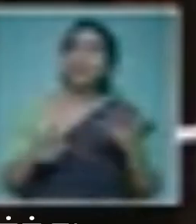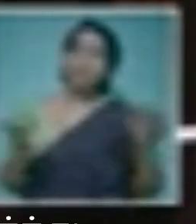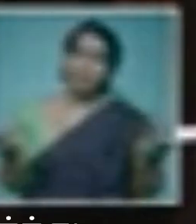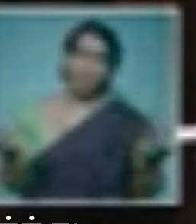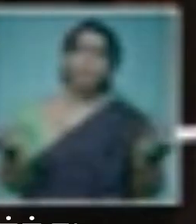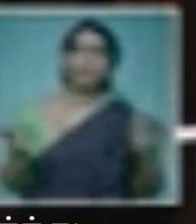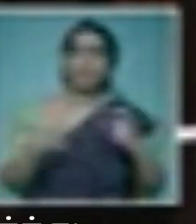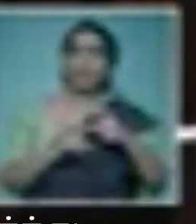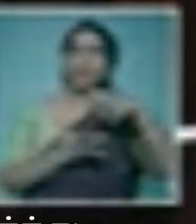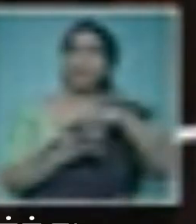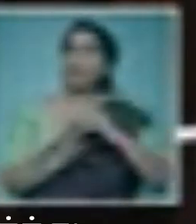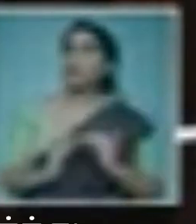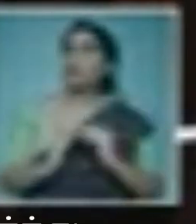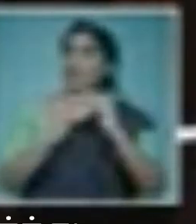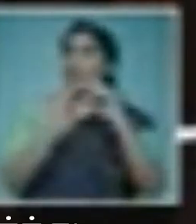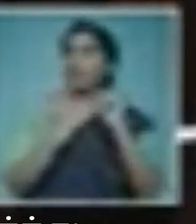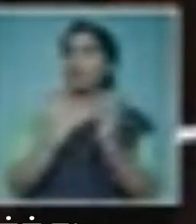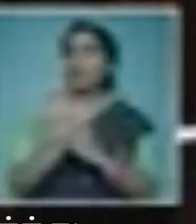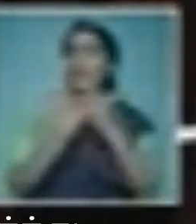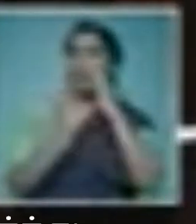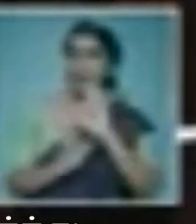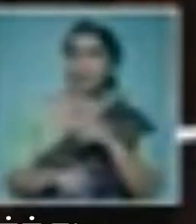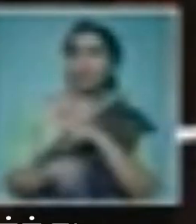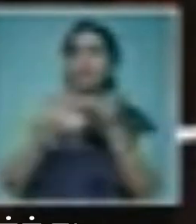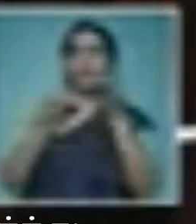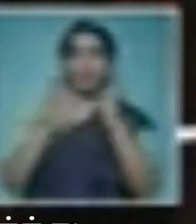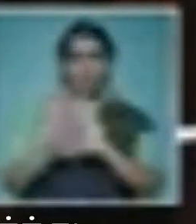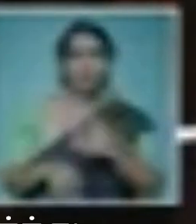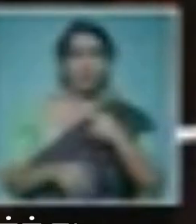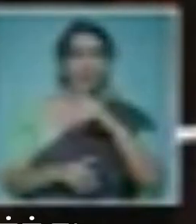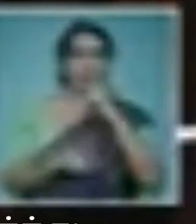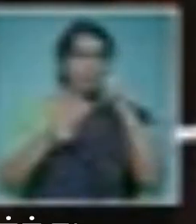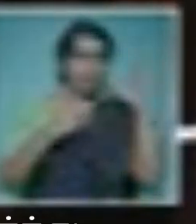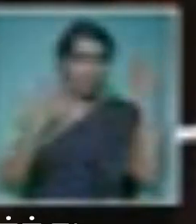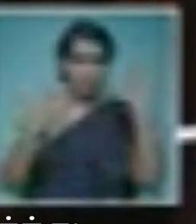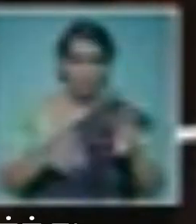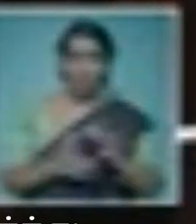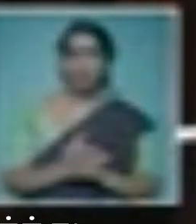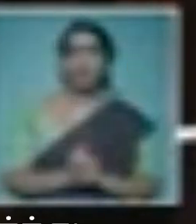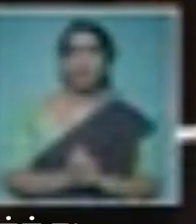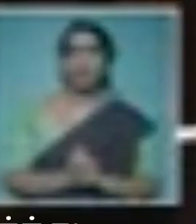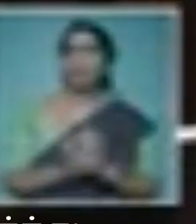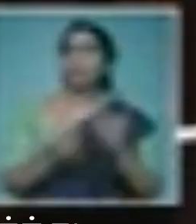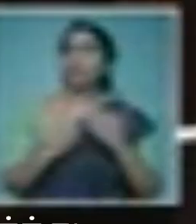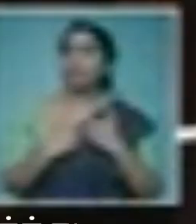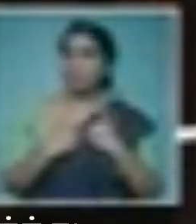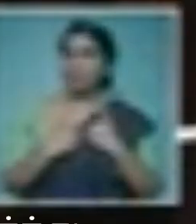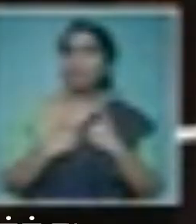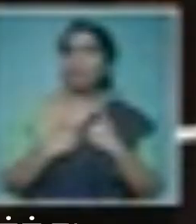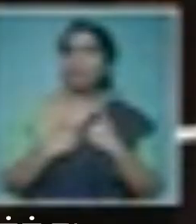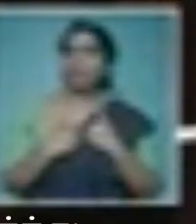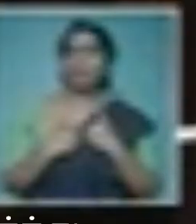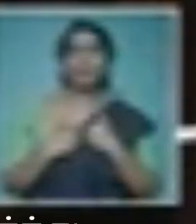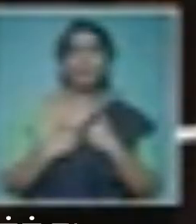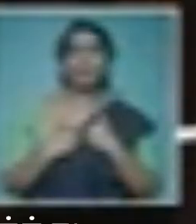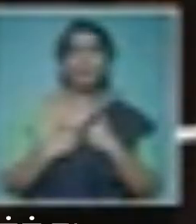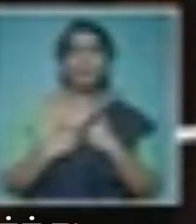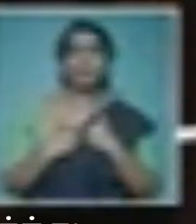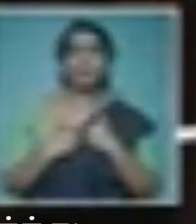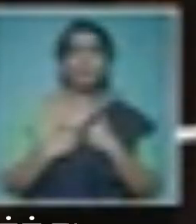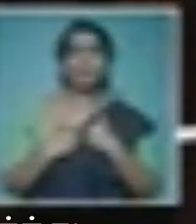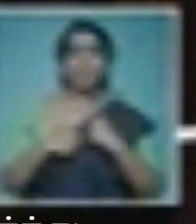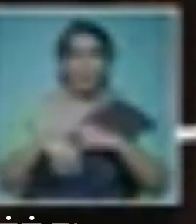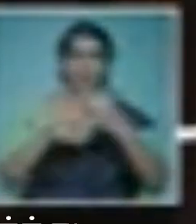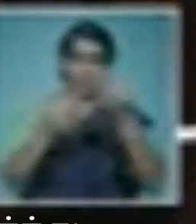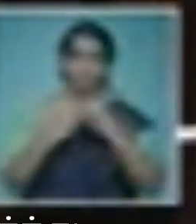තමයි දිස්ත්‍රික්ක සංවර්ධන කමිටුවේ හැටි ඉතින් ඒ වගේ තමයි අවසාන වශයෙන් මම කතාව අවසන් කරනවා අපේ එන්වයරන්මන්ට් මිනිස්ටර් එක ගැන ඒ කියන්නේ සර් දෙන්න විනාඩි දෙක